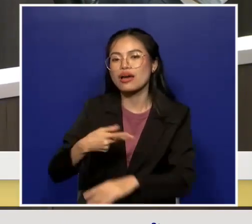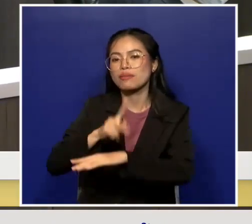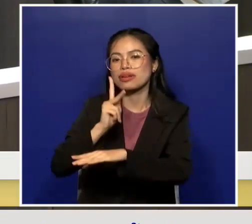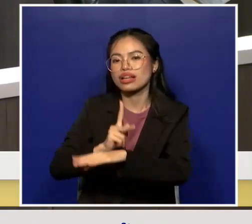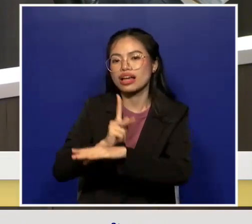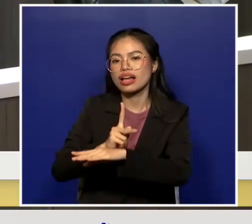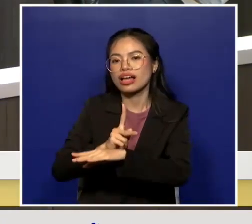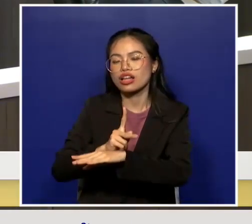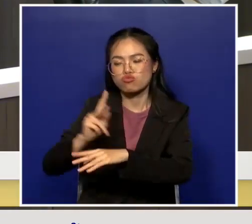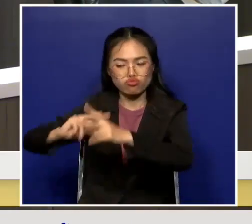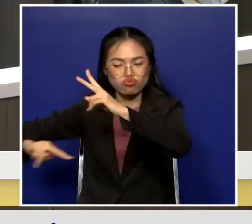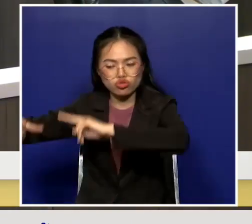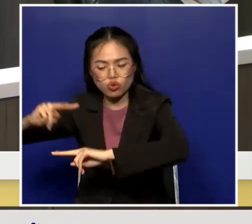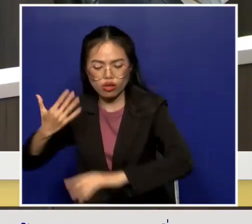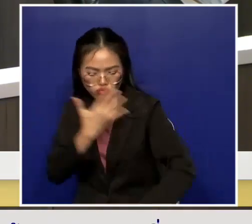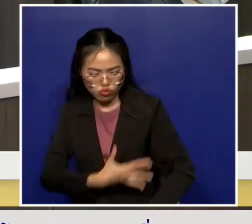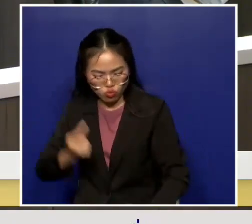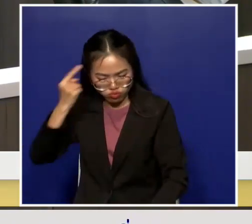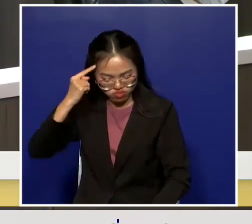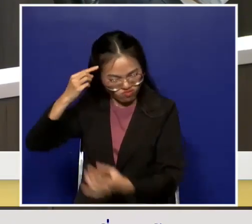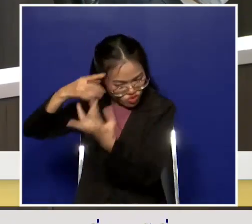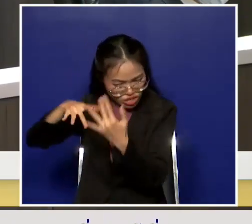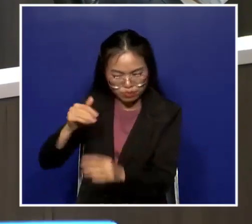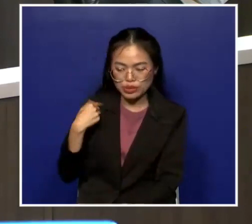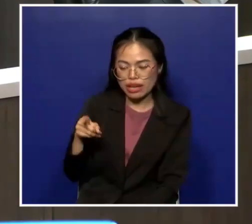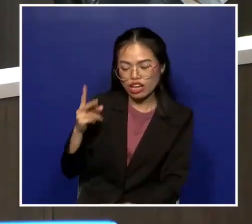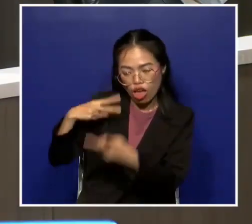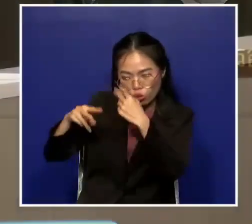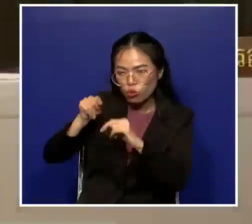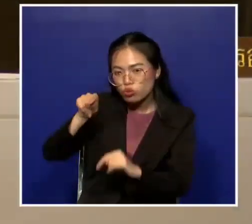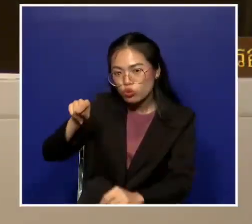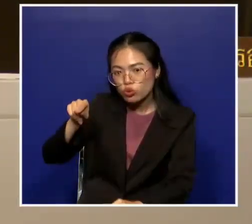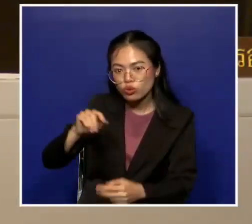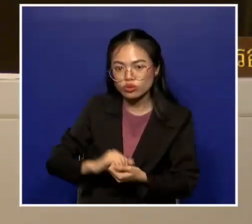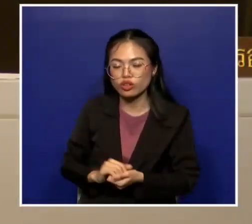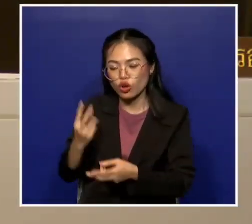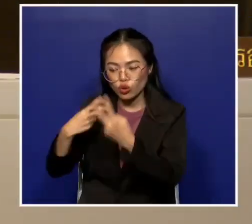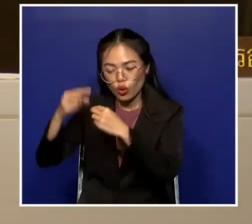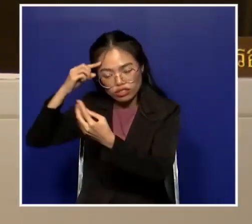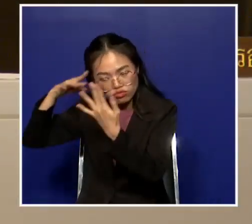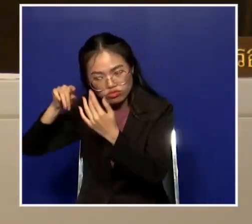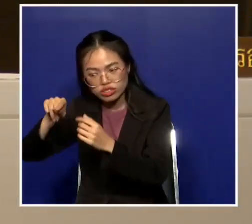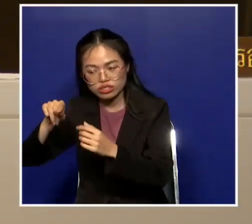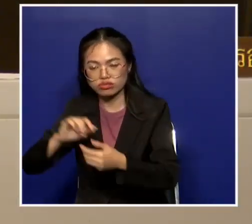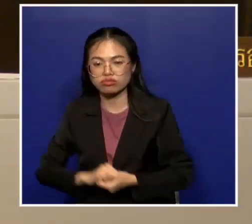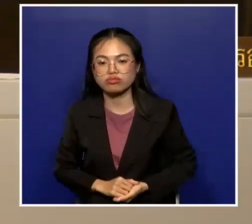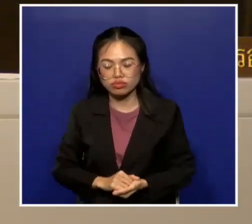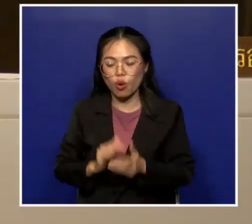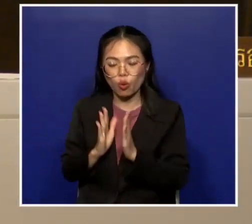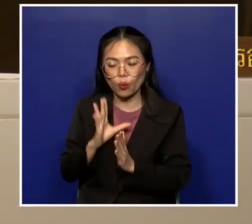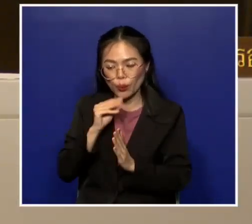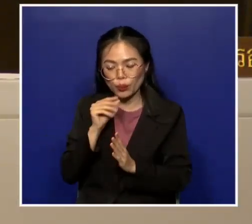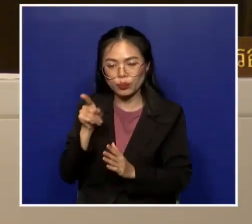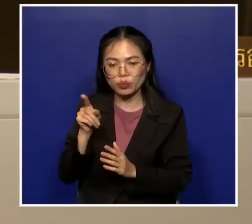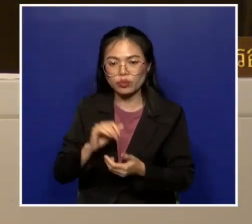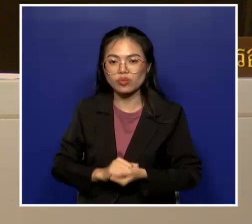จประธานเนี่ยตรวจสอบสุขภาพจิตดีกว่านะคะขอบคุณค่ะตรวจสอบสุขภาพจิตของผู้อภิปรายนะคะขอบคุณ